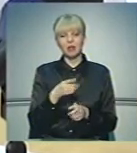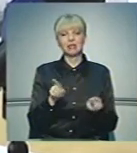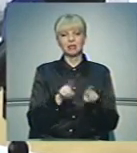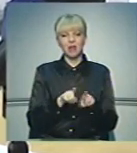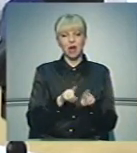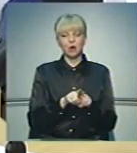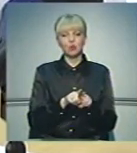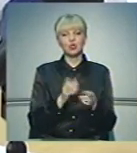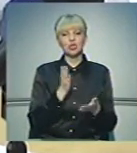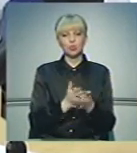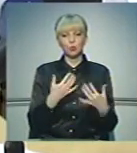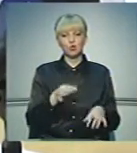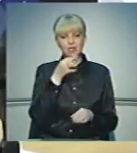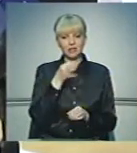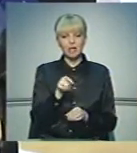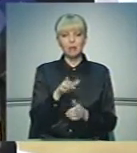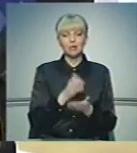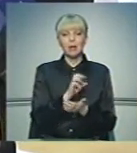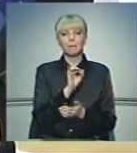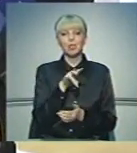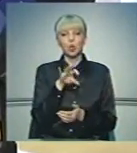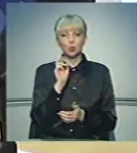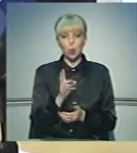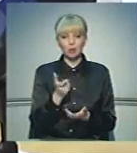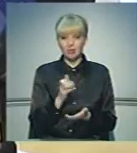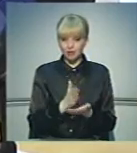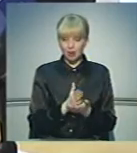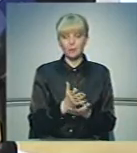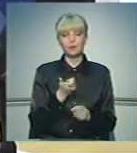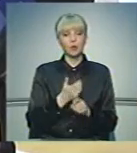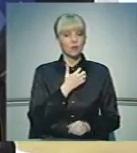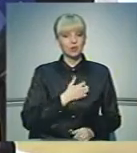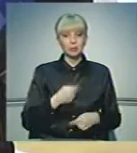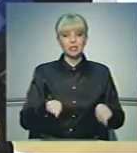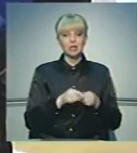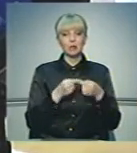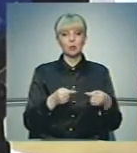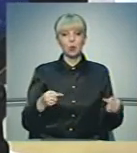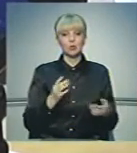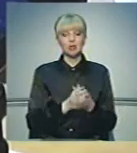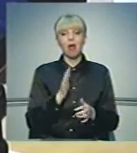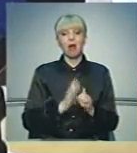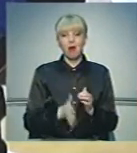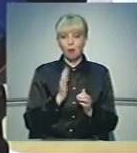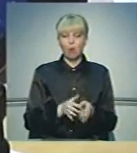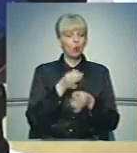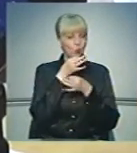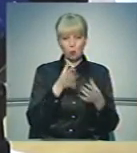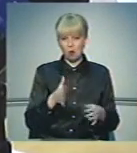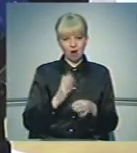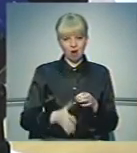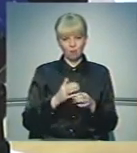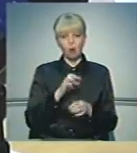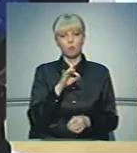Також обов'язково, я вже сказала, там, де є білок. Дуже важливим таким продуктом в раціоні це є капуста, люба капуста,